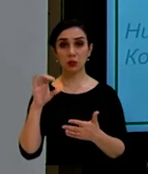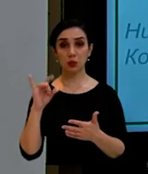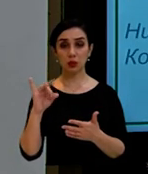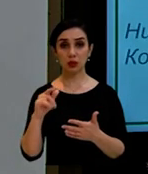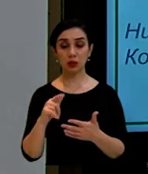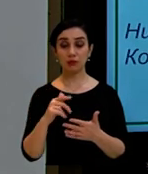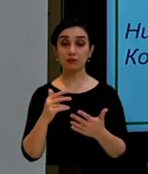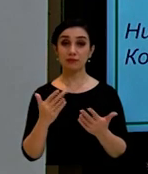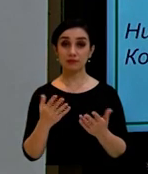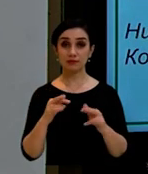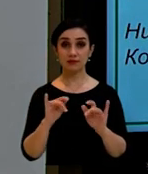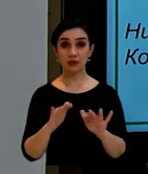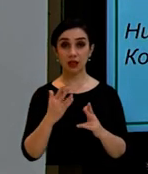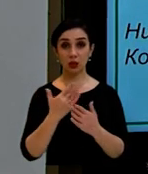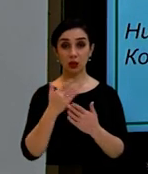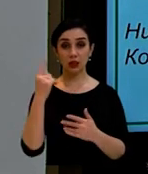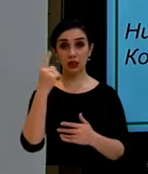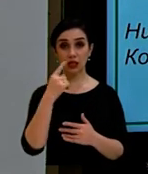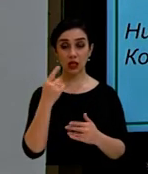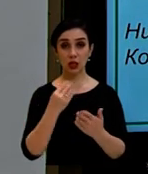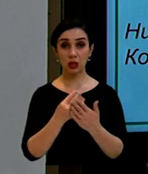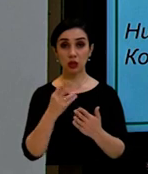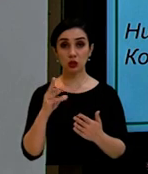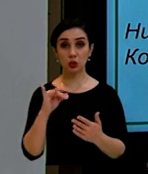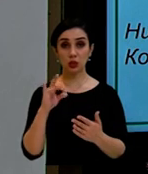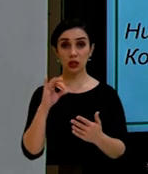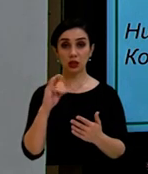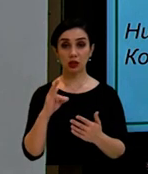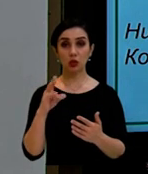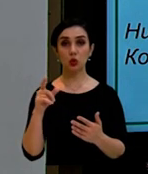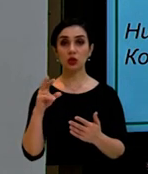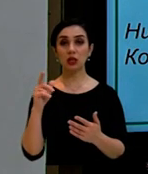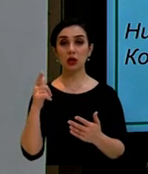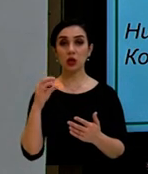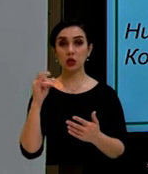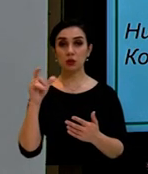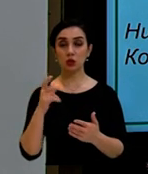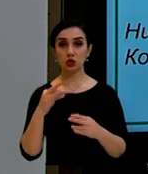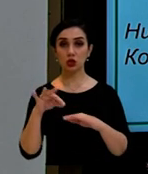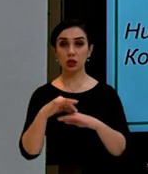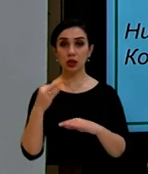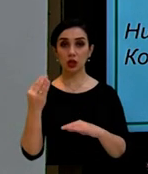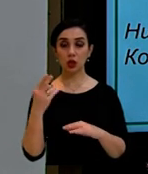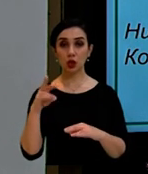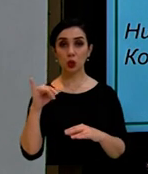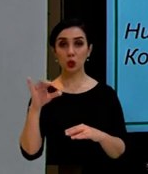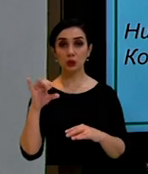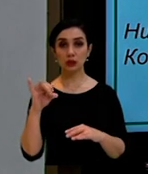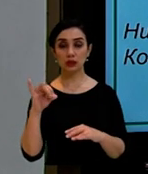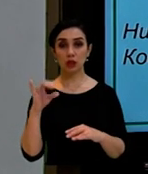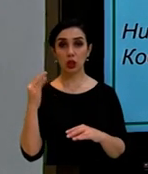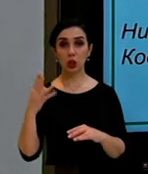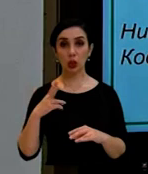так действующие лица господин журден госпожа журден жена его люсиль